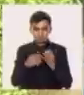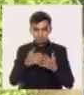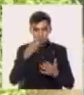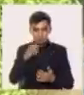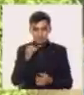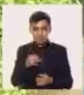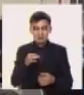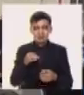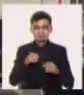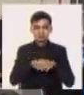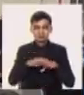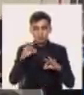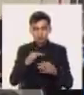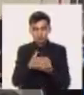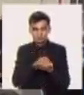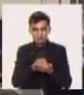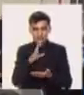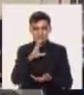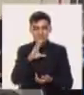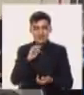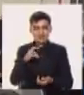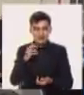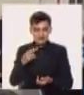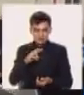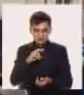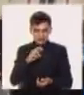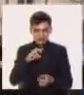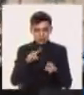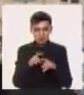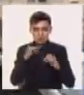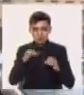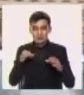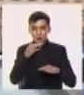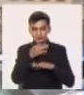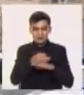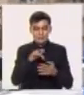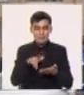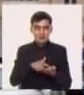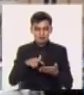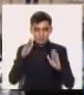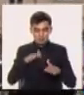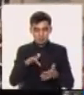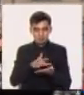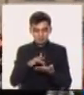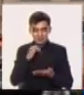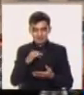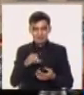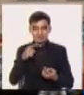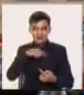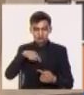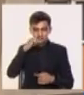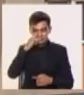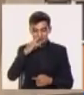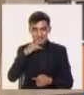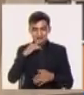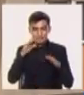сплошной опрос населения для сбора сведений. Интервьюеры будут регистрировать ответы в планшетах. В нашей стране национальная перепись проводится раз в 10